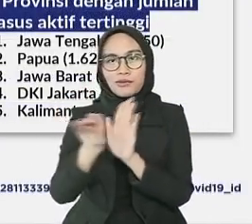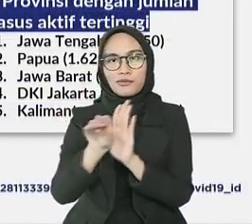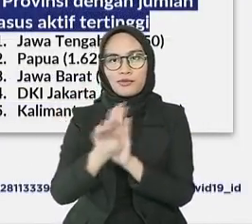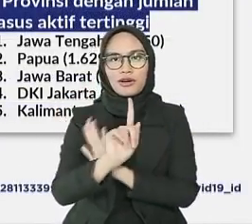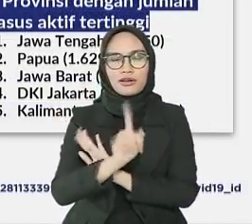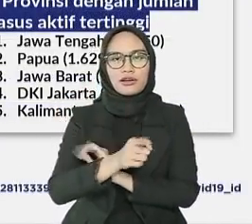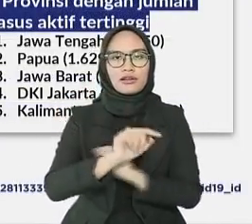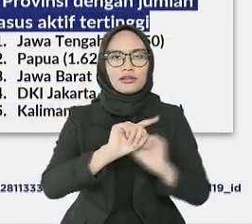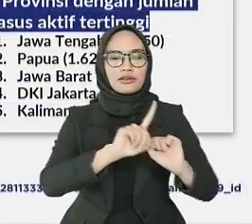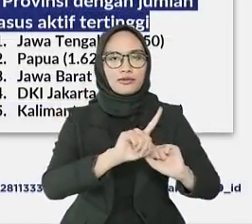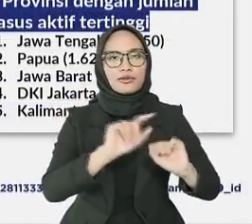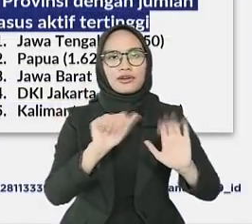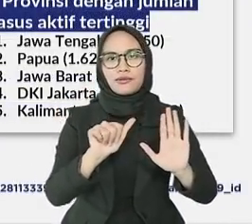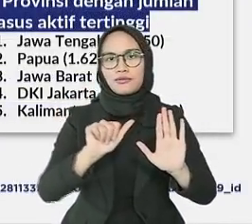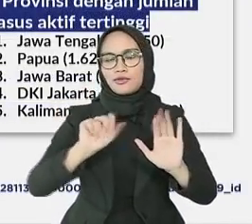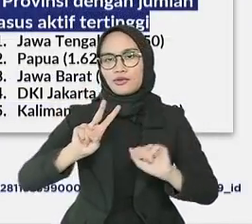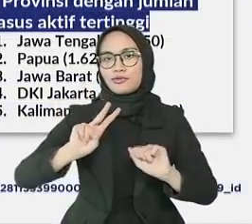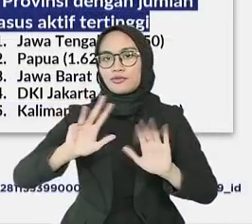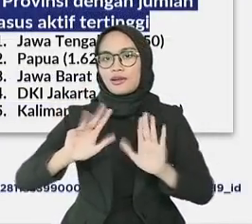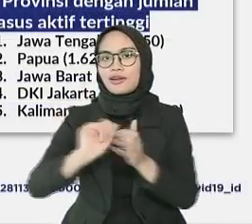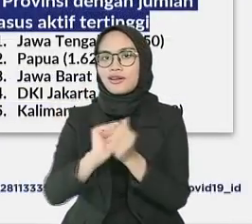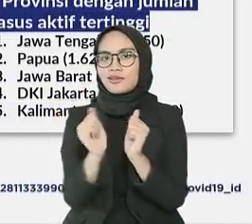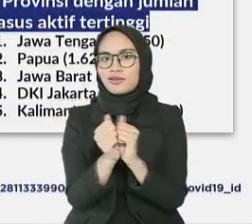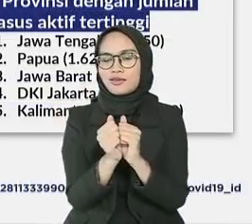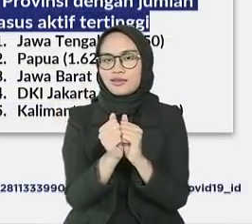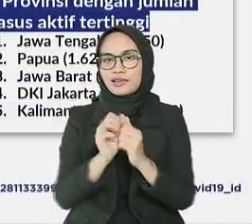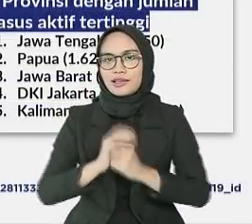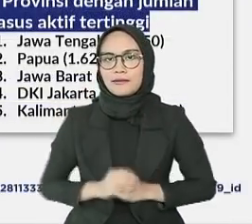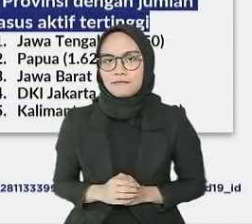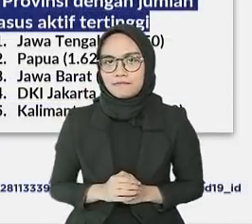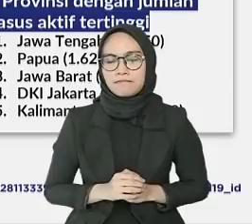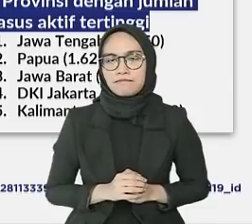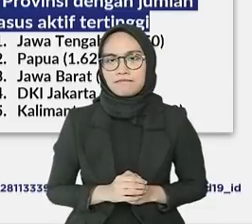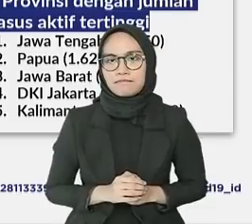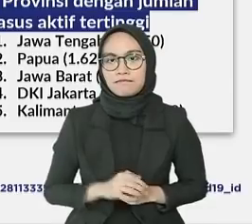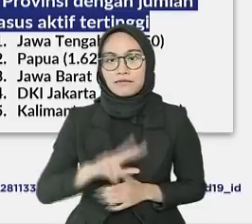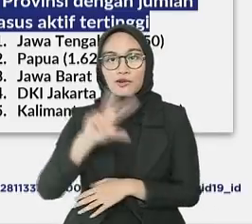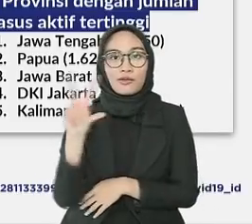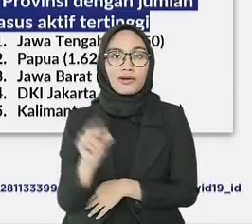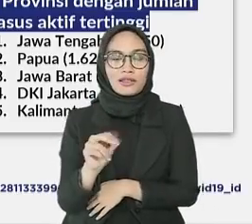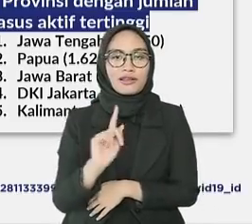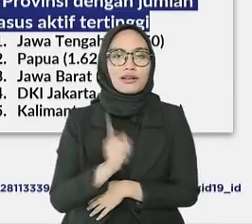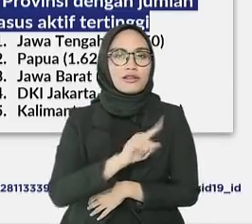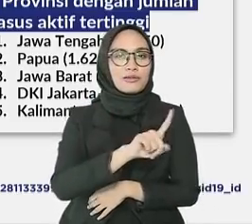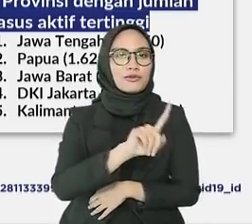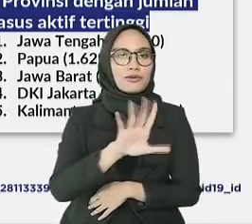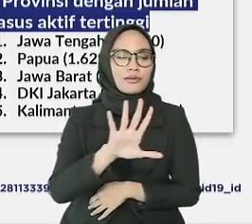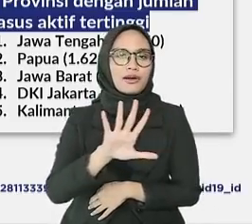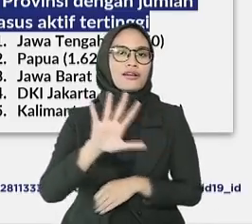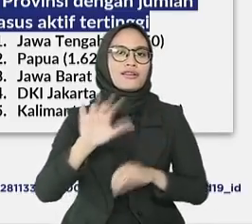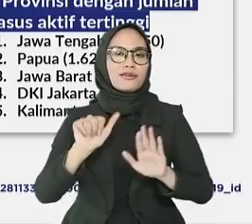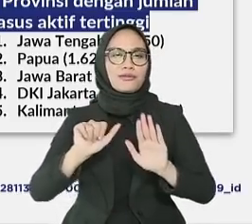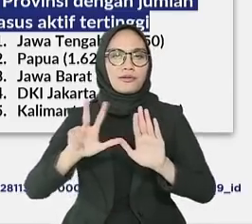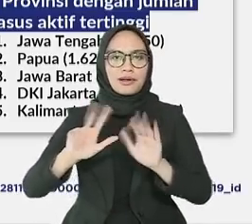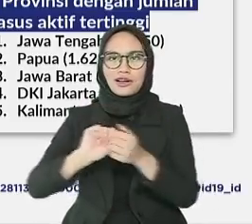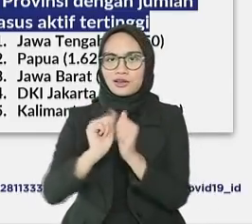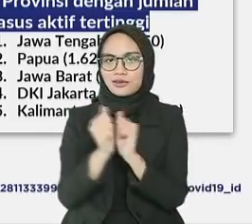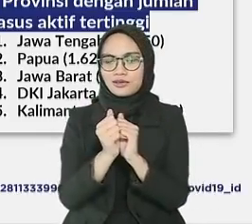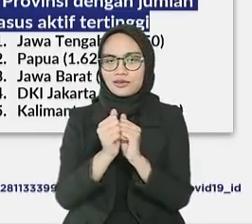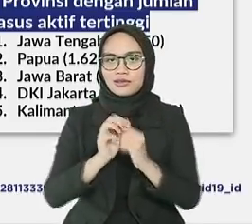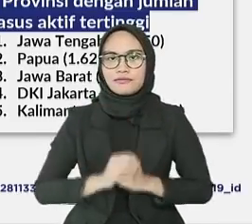ada 1.629 kasus, kemudian Jawa Barat ada 1.568